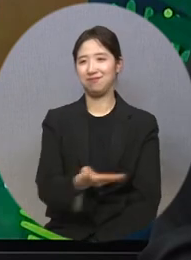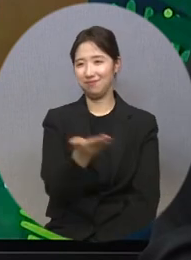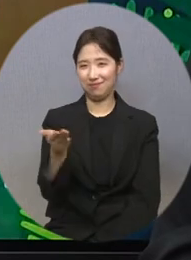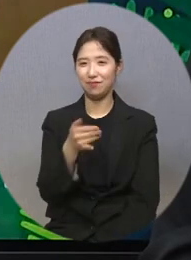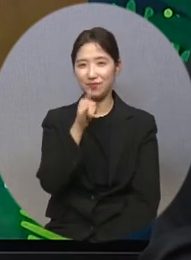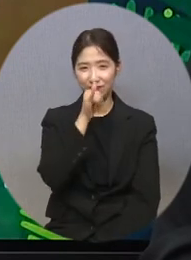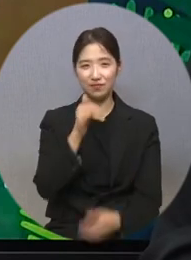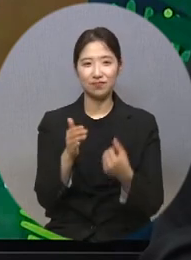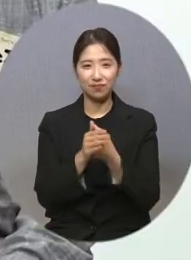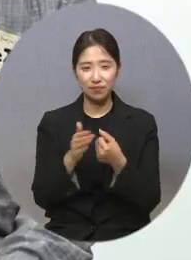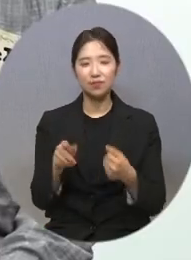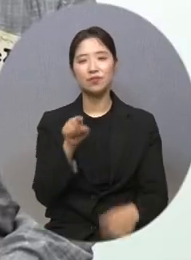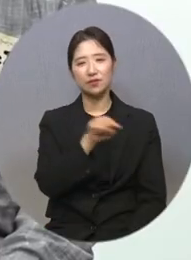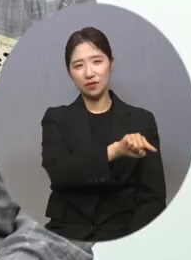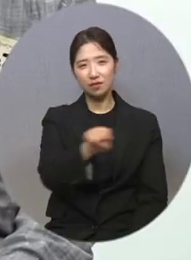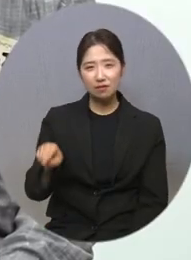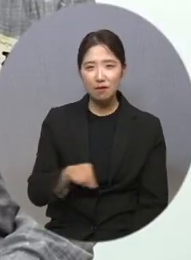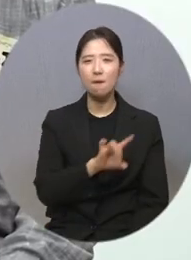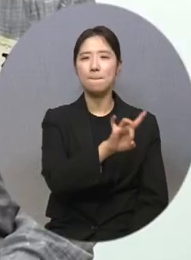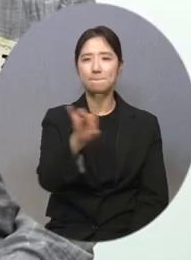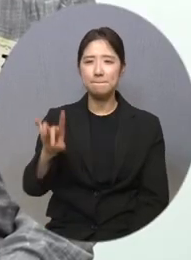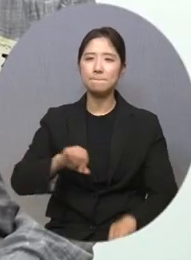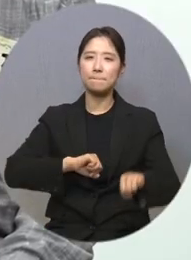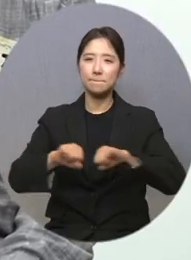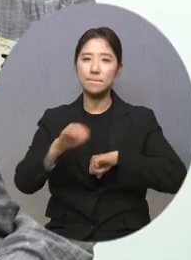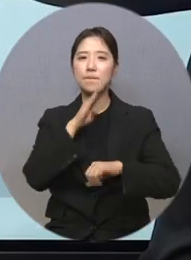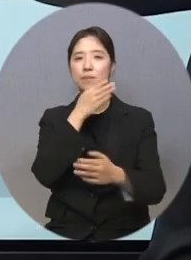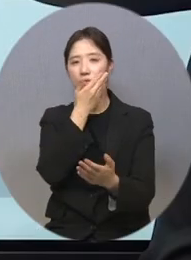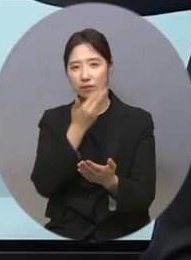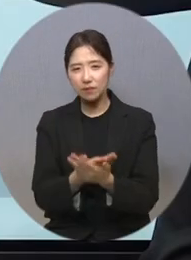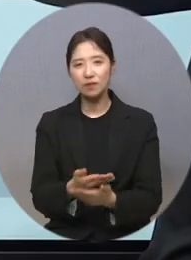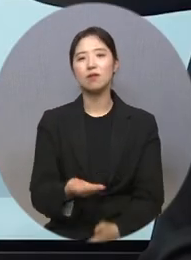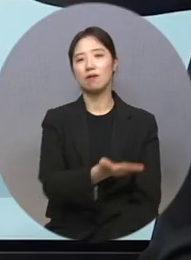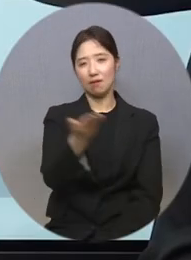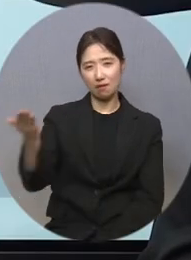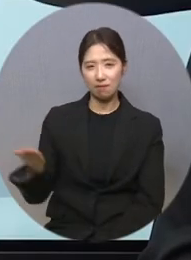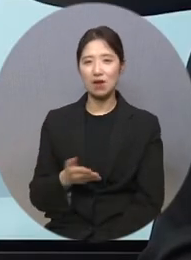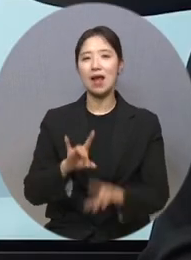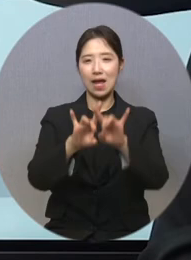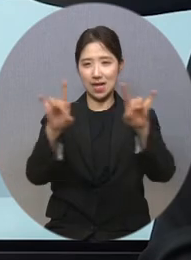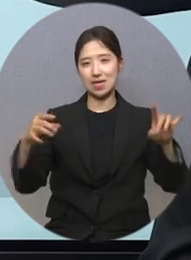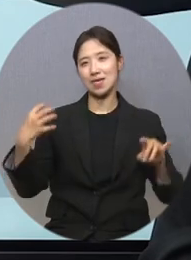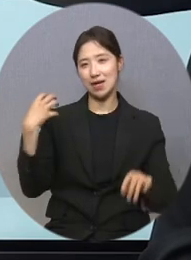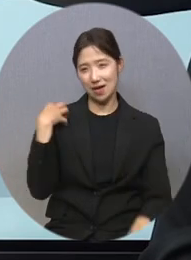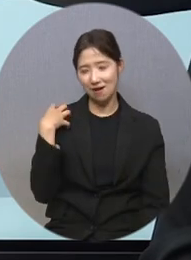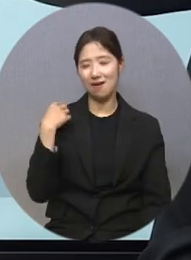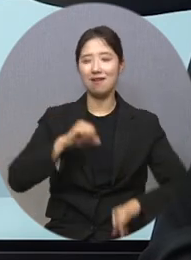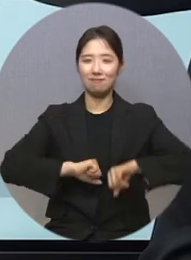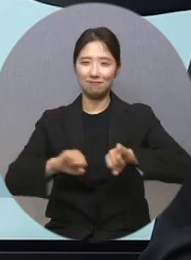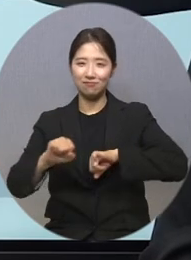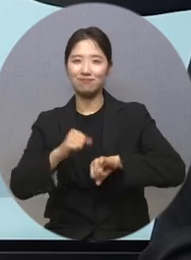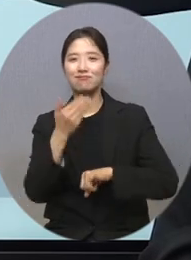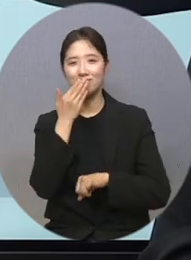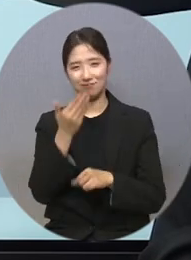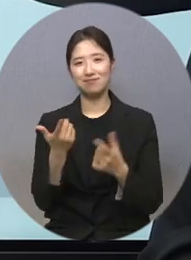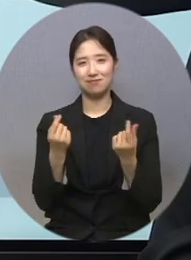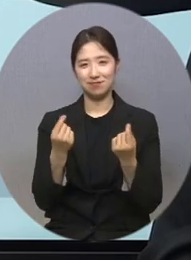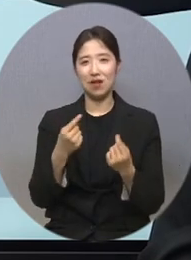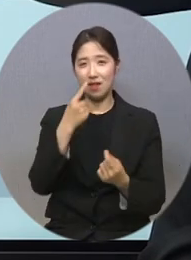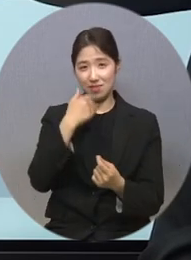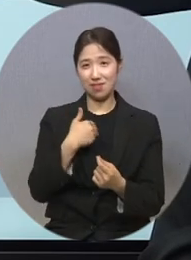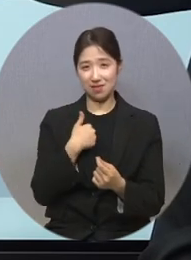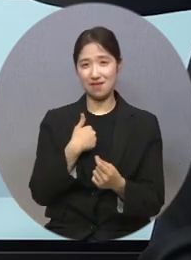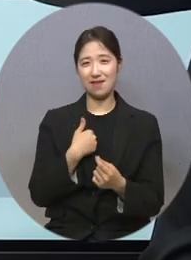거니까 그런 하나하나의 활동들이 굉장히 중요하고 여기 계신 분들이 각자 영역에서 해줄 수 있다 꼭